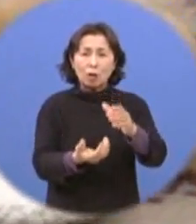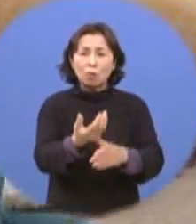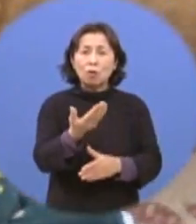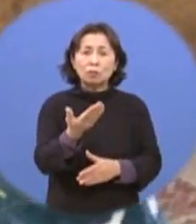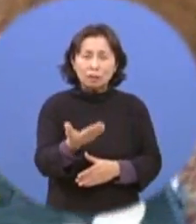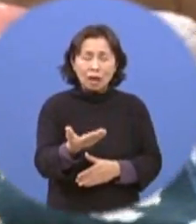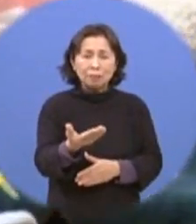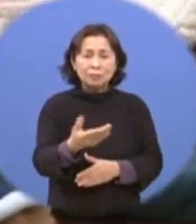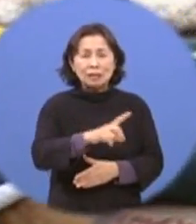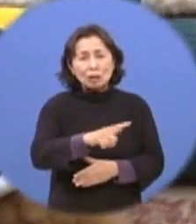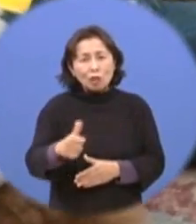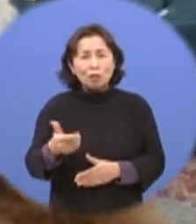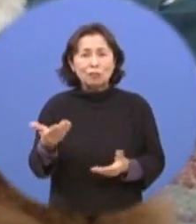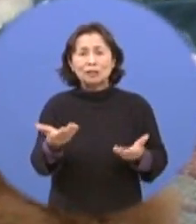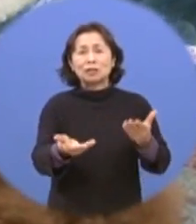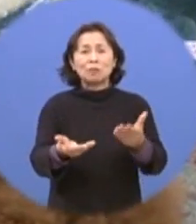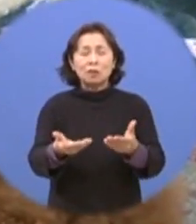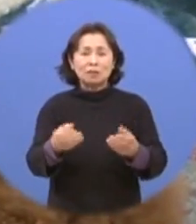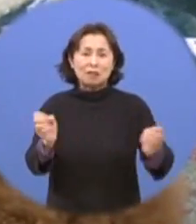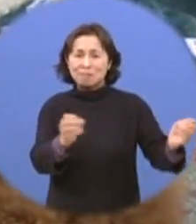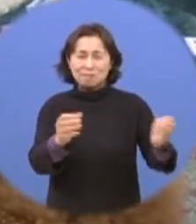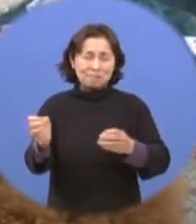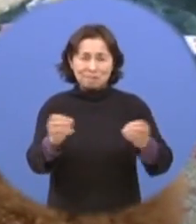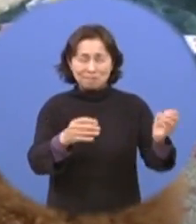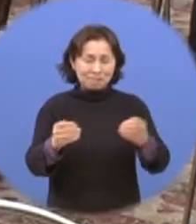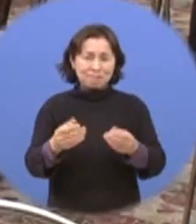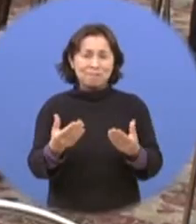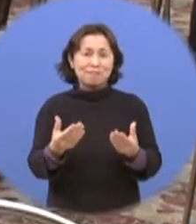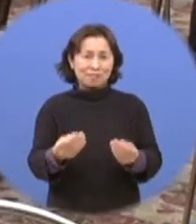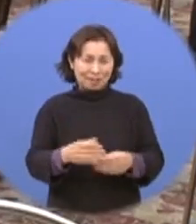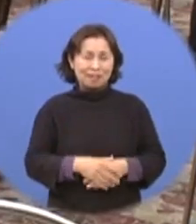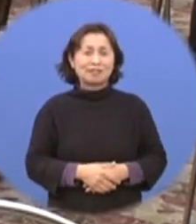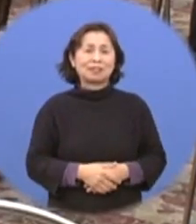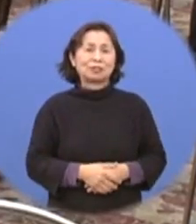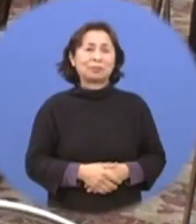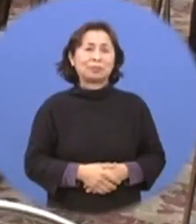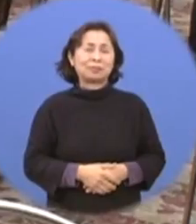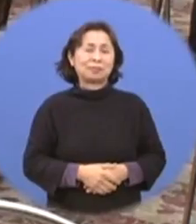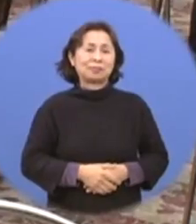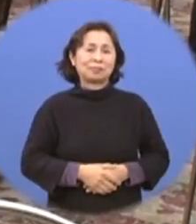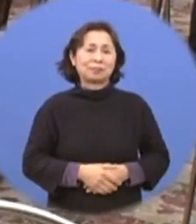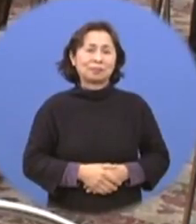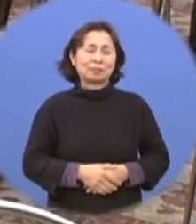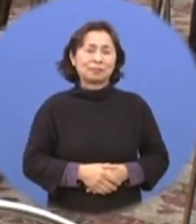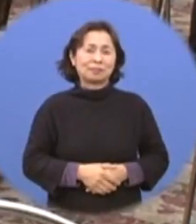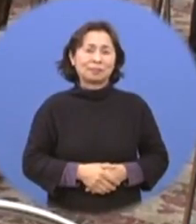からも様々な質問が出され活発な意見交換の場となりました